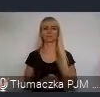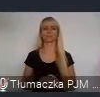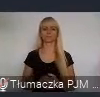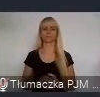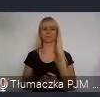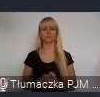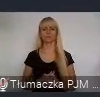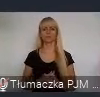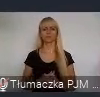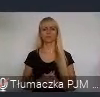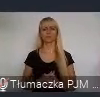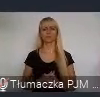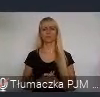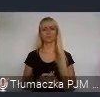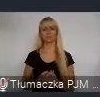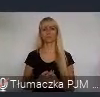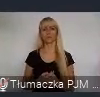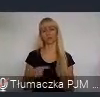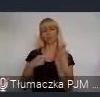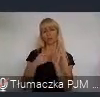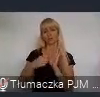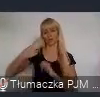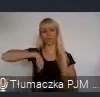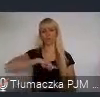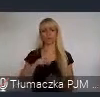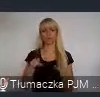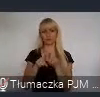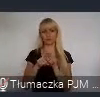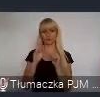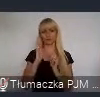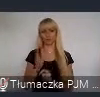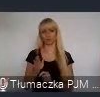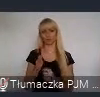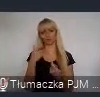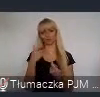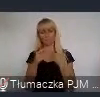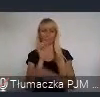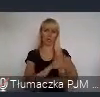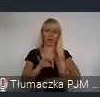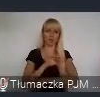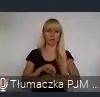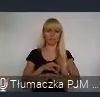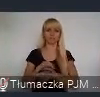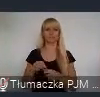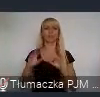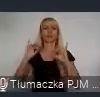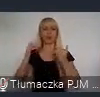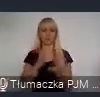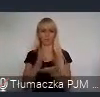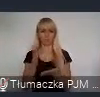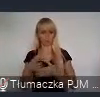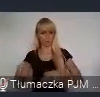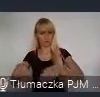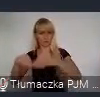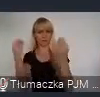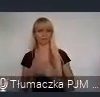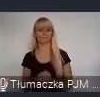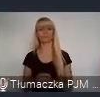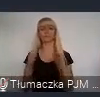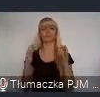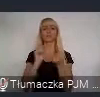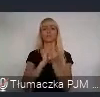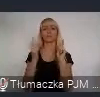również będzie regulować ten obszar. Ale co ciekawe, tutaj na potrzeby dzisiejszego spotkania przywołaliśmy zapis